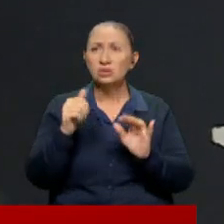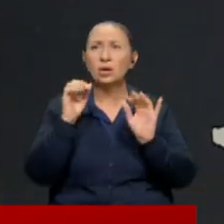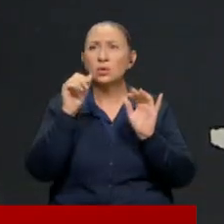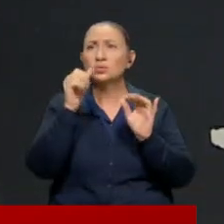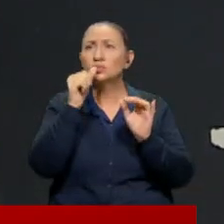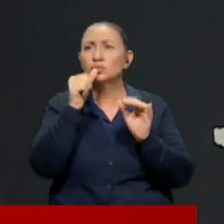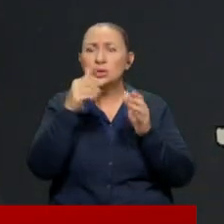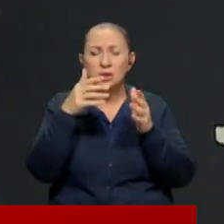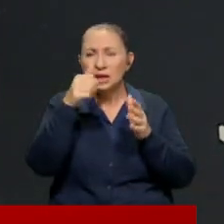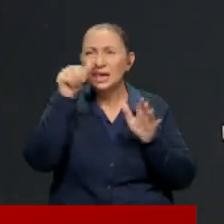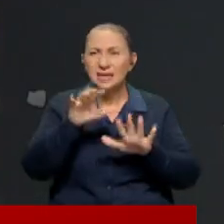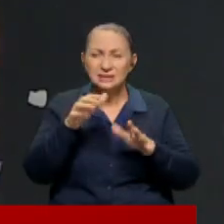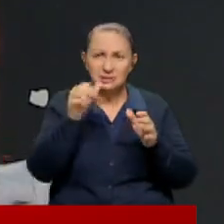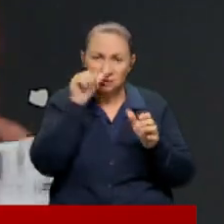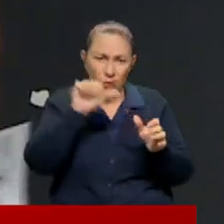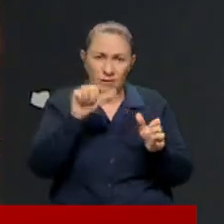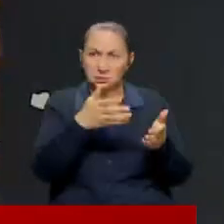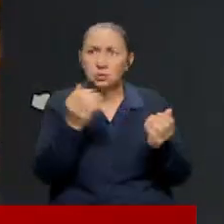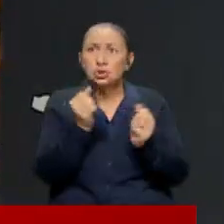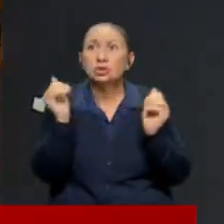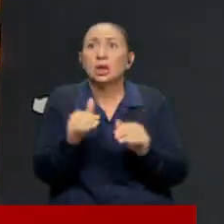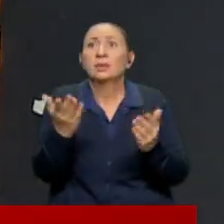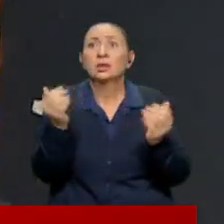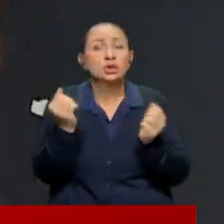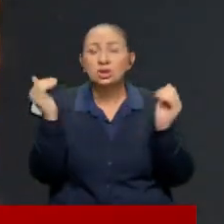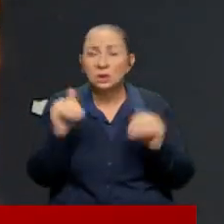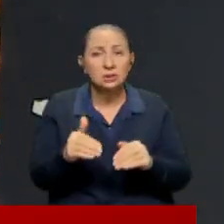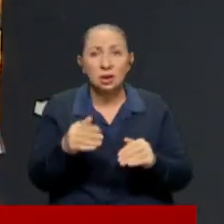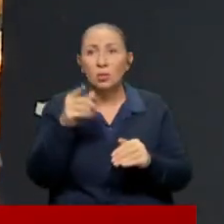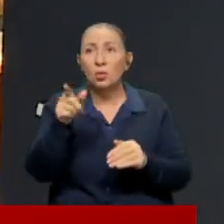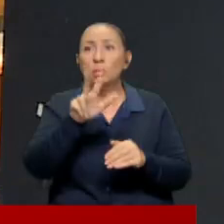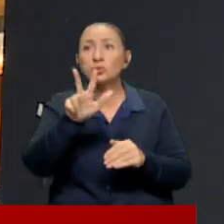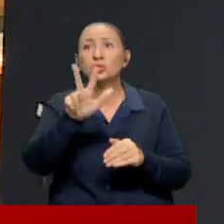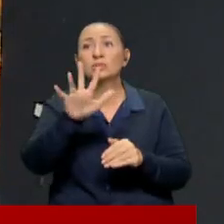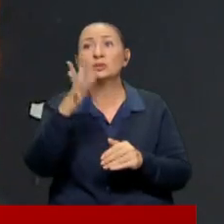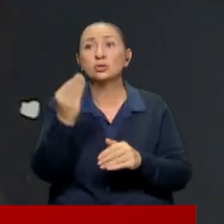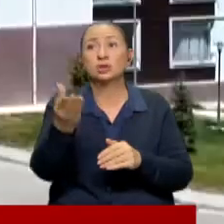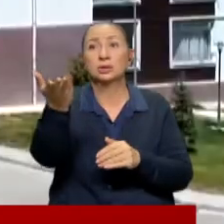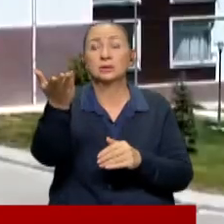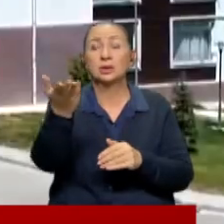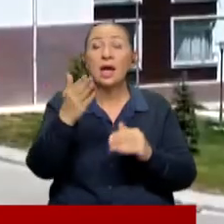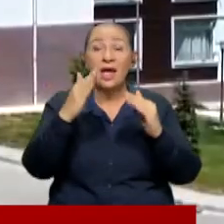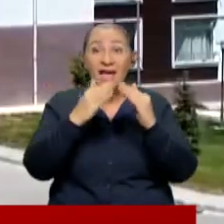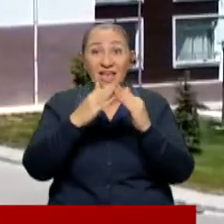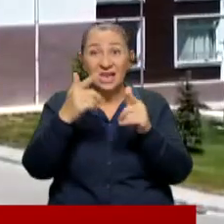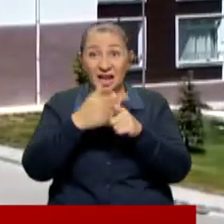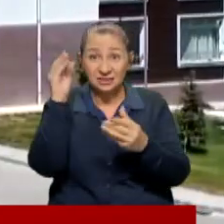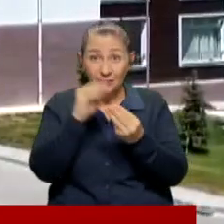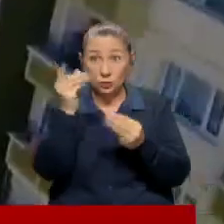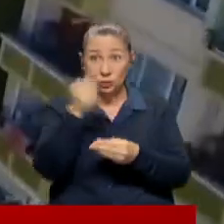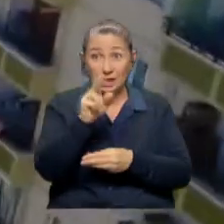standart kullandığım gazı kullanıyorum. Daha kış gelmedi canım. Kış geldiği zaman bu 30-35'i de bulacak yani. Konutlarda kira